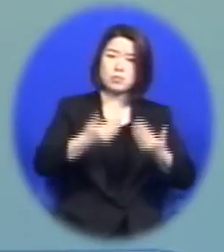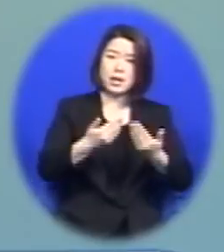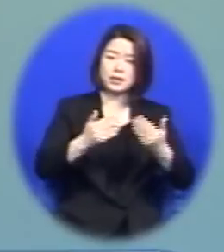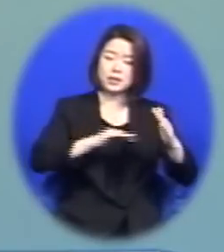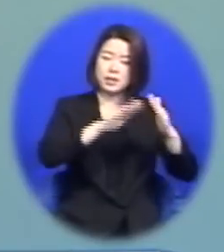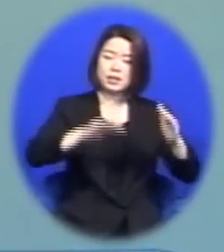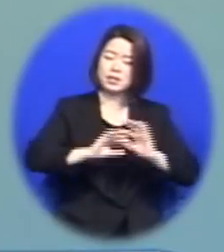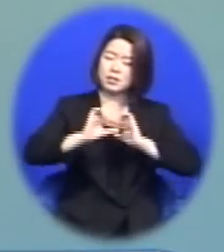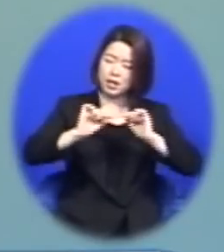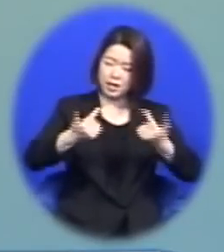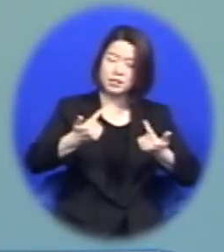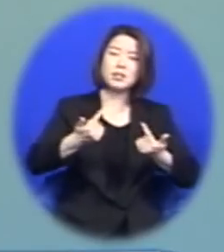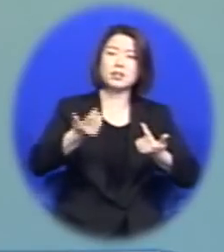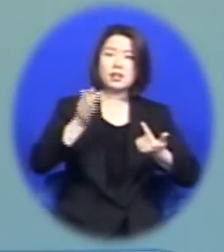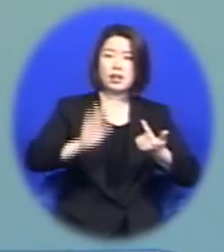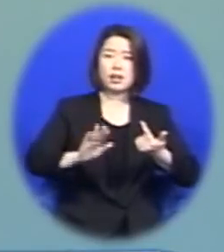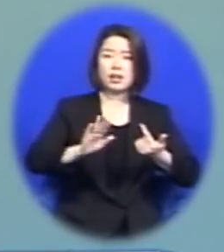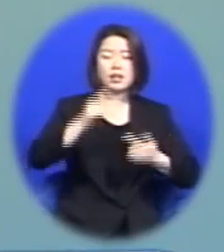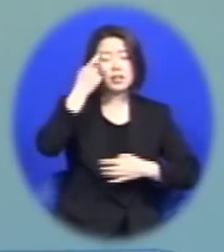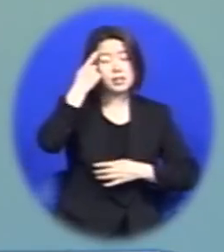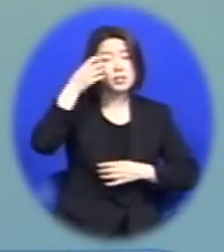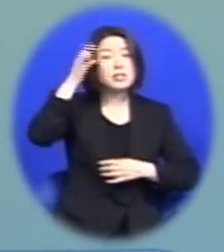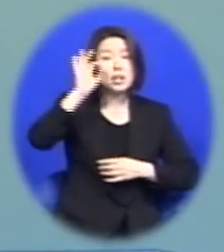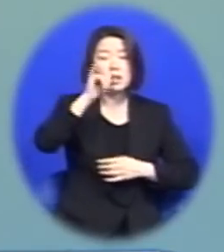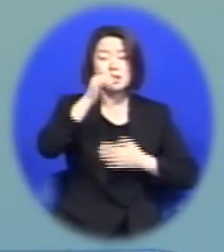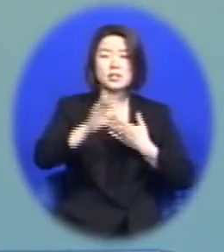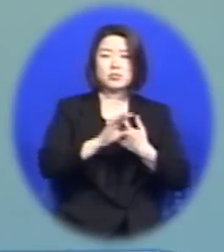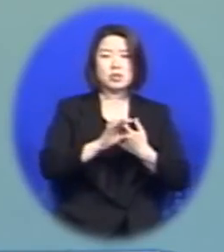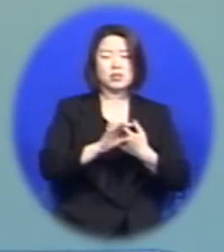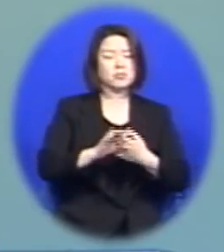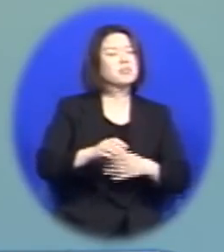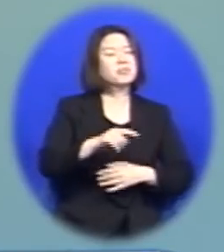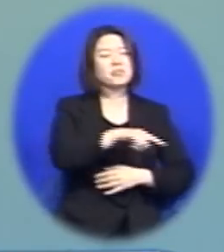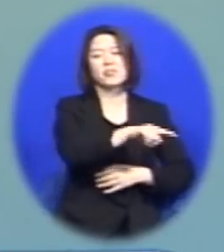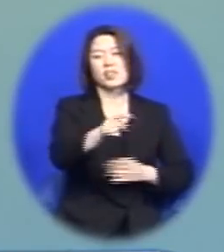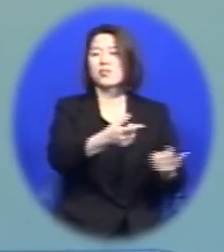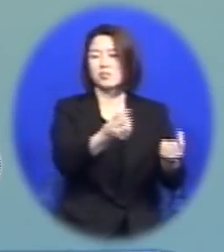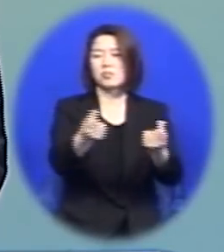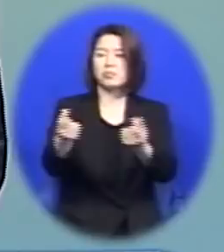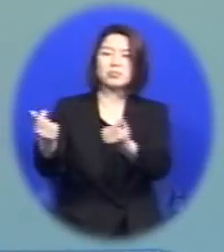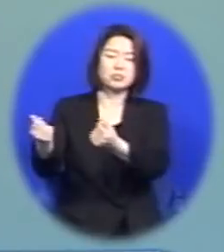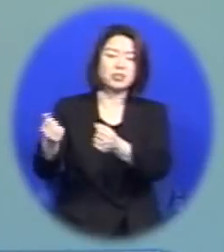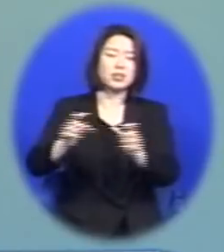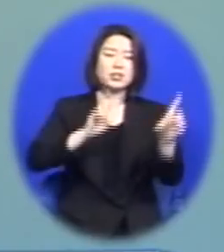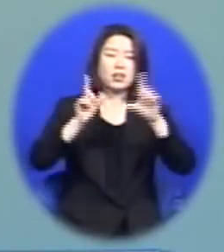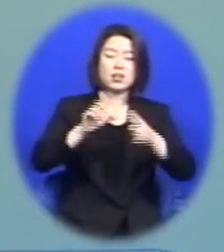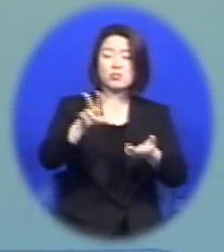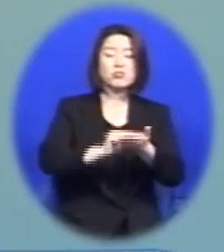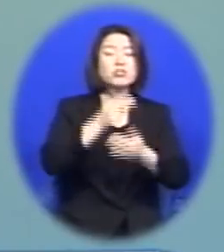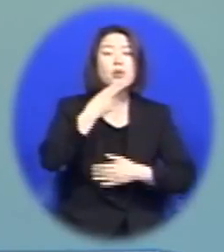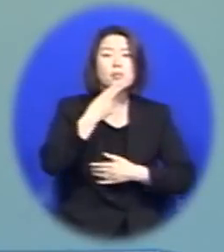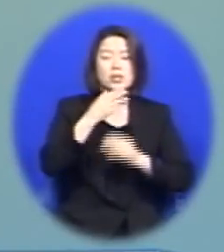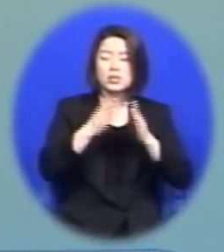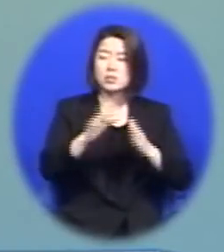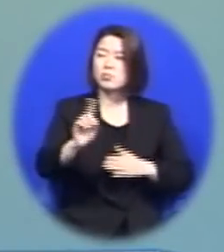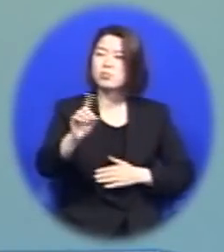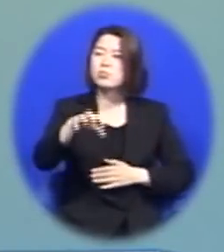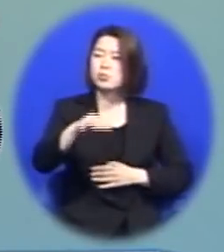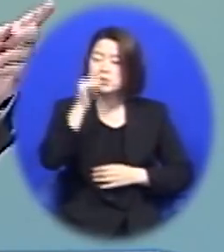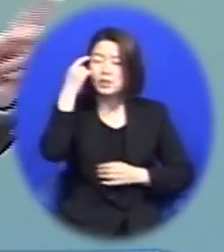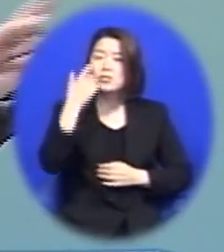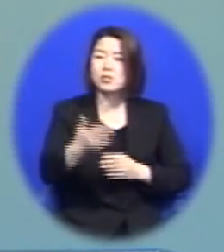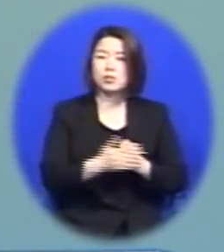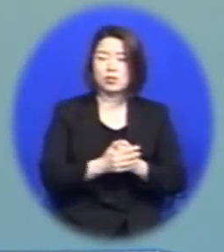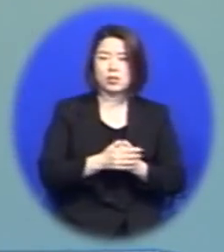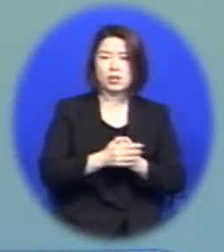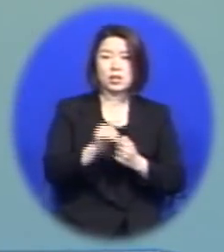아닌데 아요 다 그렇게 사는 거지 뭐 문제 없는지 멋 있겠어 이건